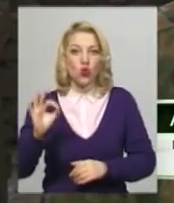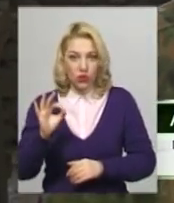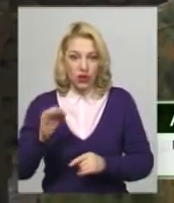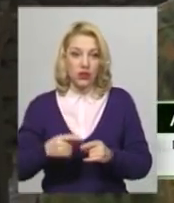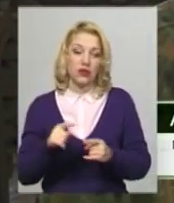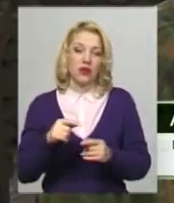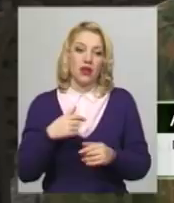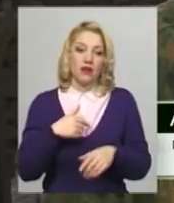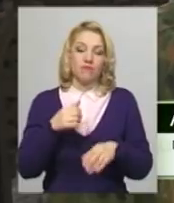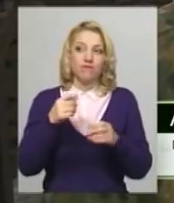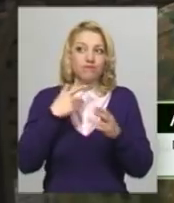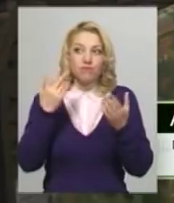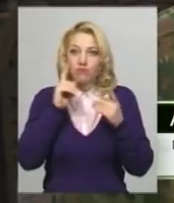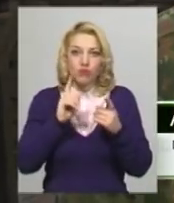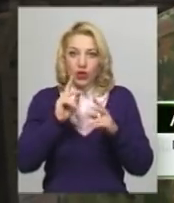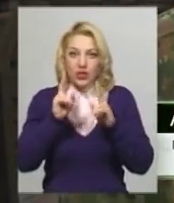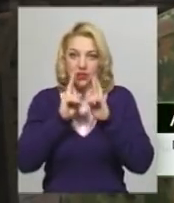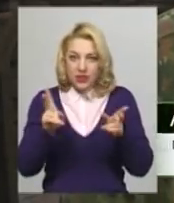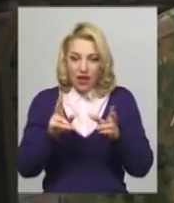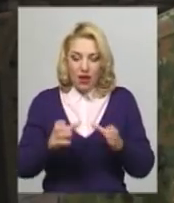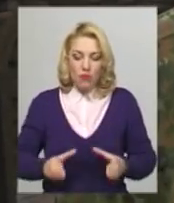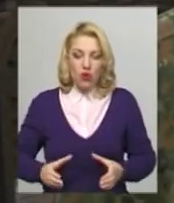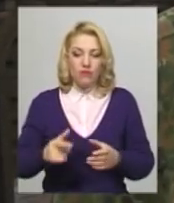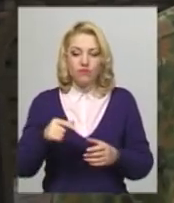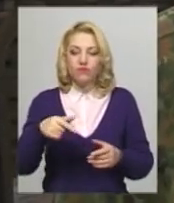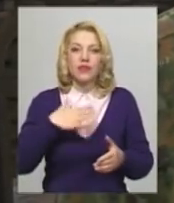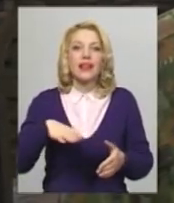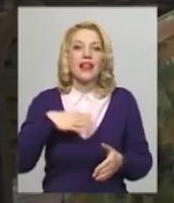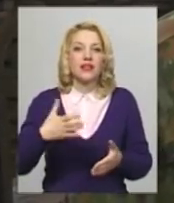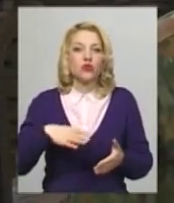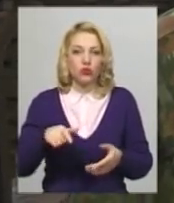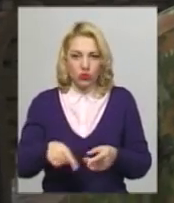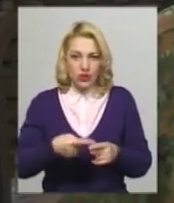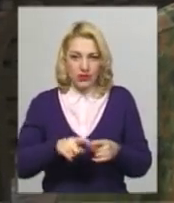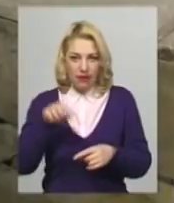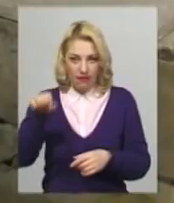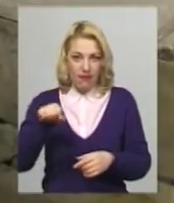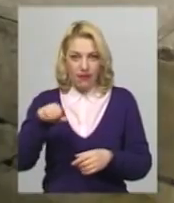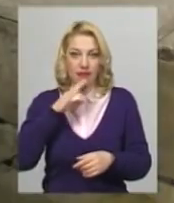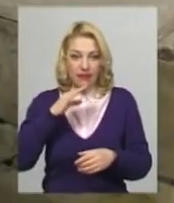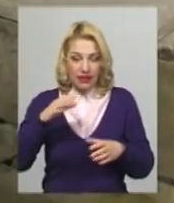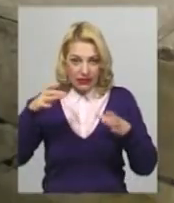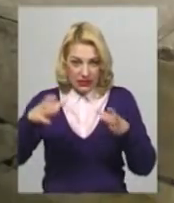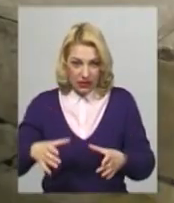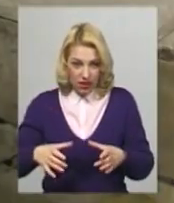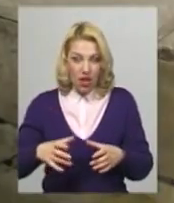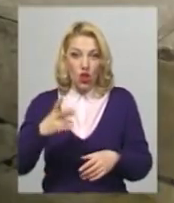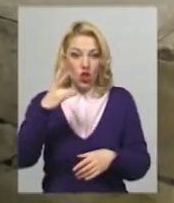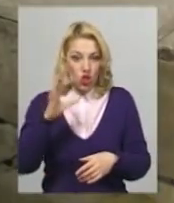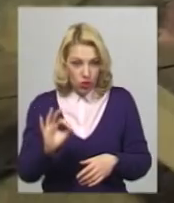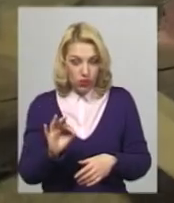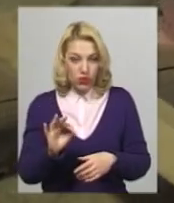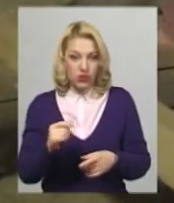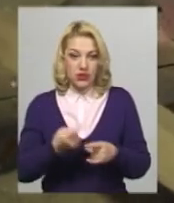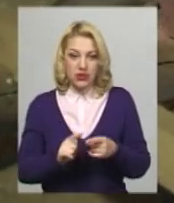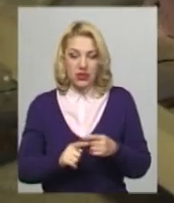скоріш за все, ми поки що не знаємо її точне призначення, але, скоріш за все, це криниця